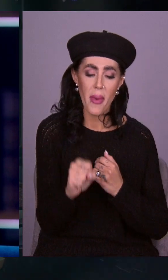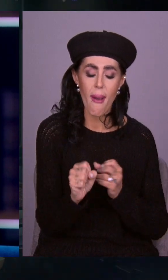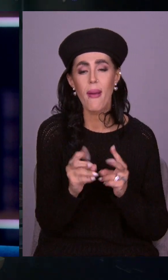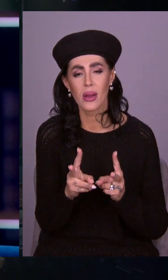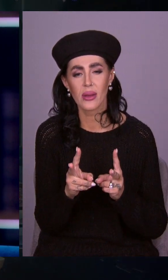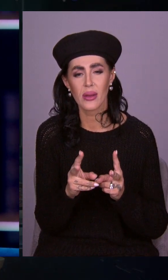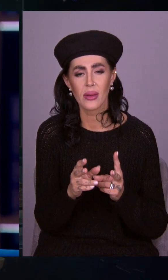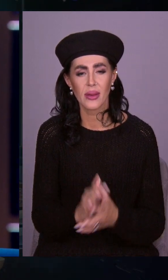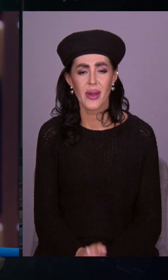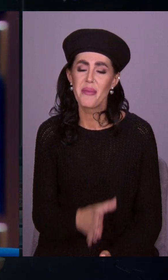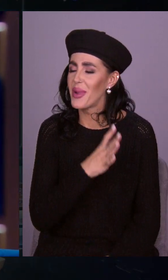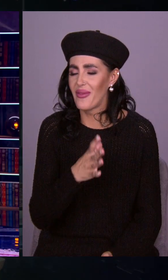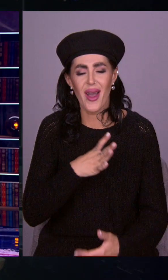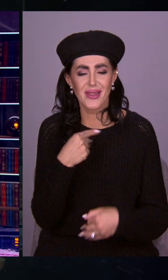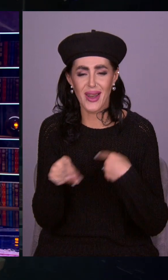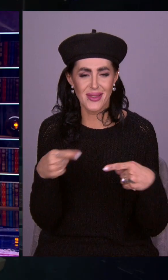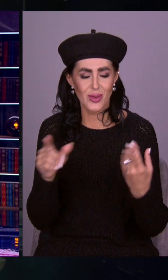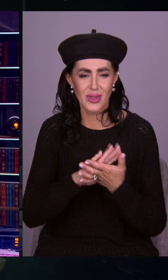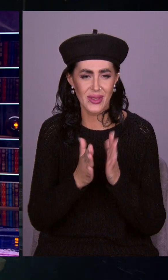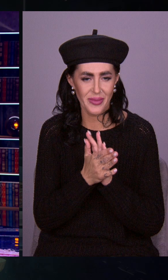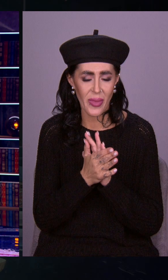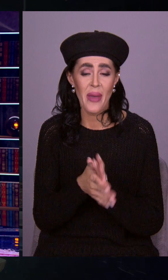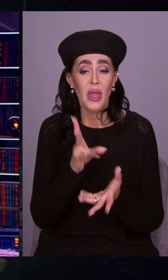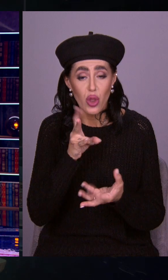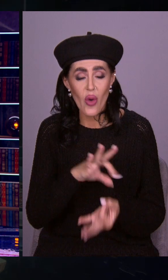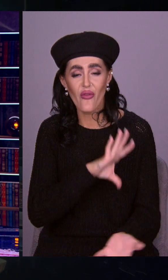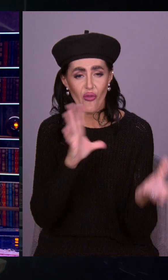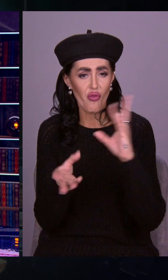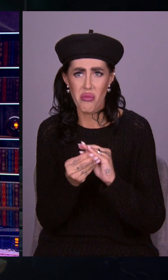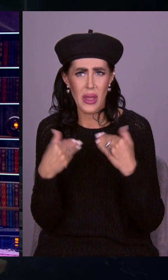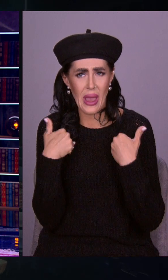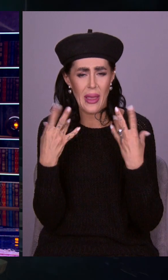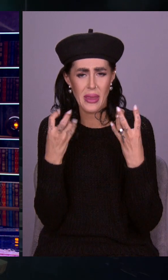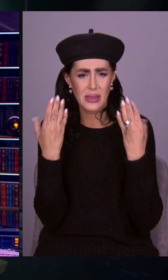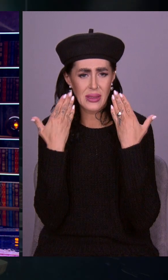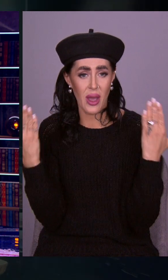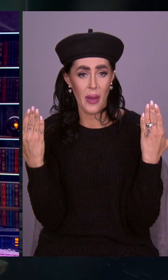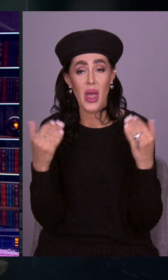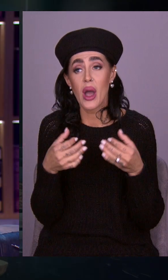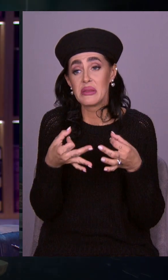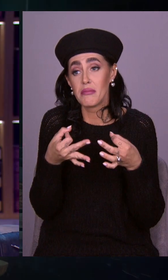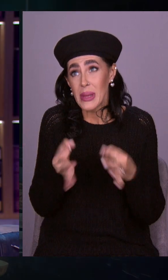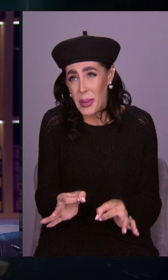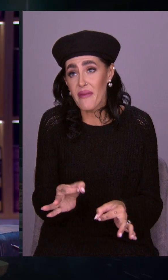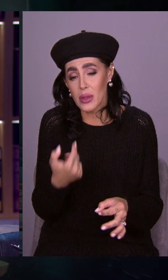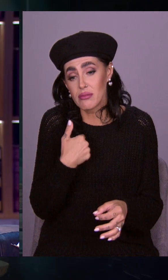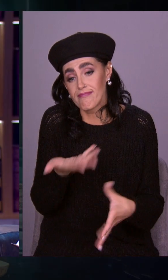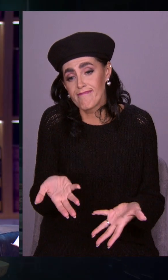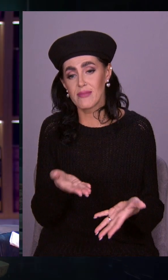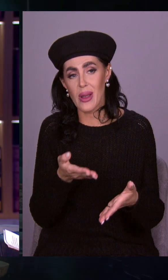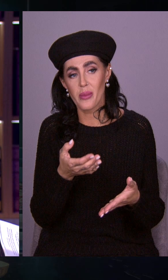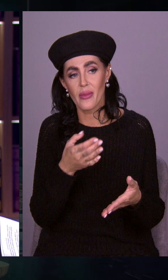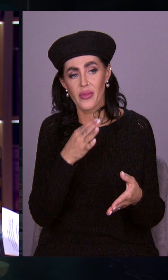ні. Та ні, жартую. Не знаю, насправді, знову ж таки, я ж... У мене є